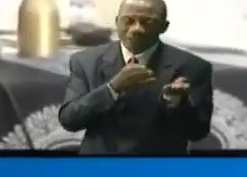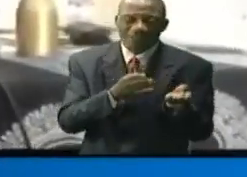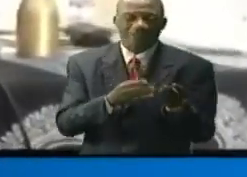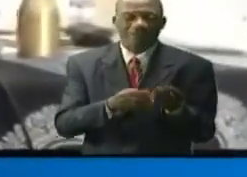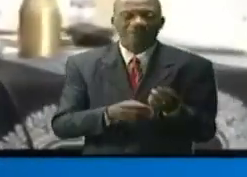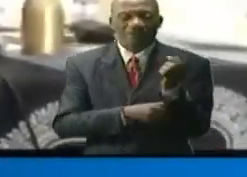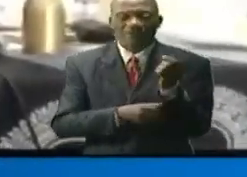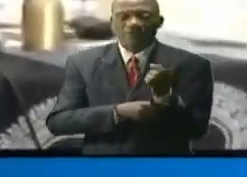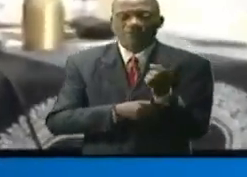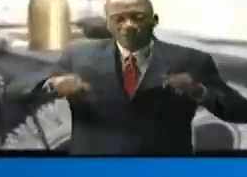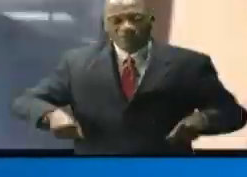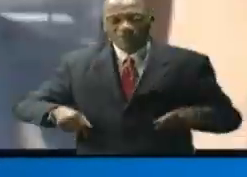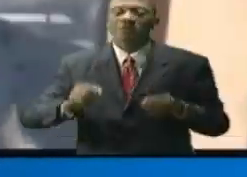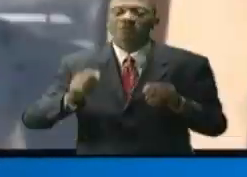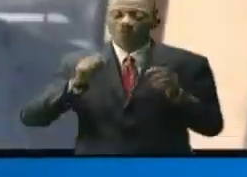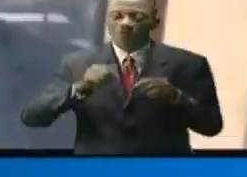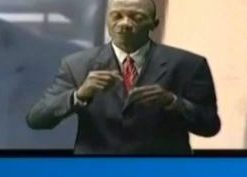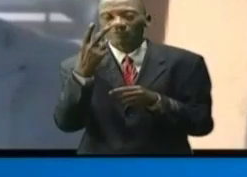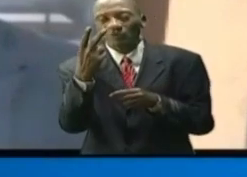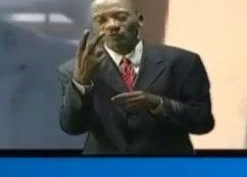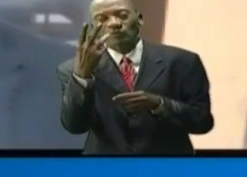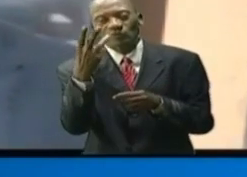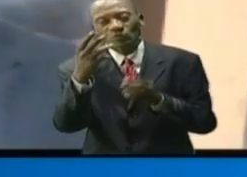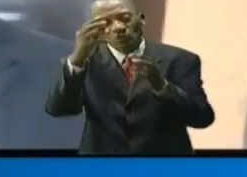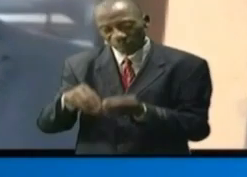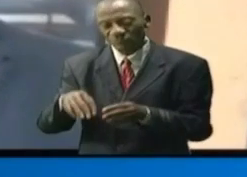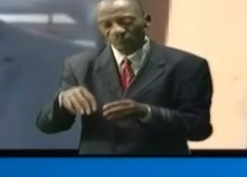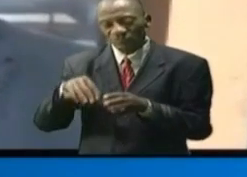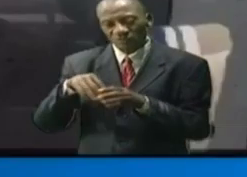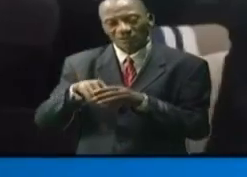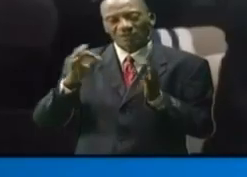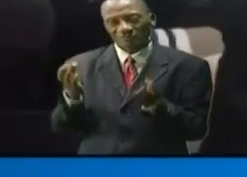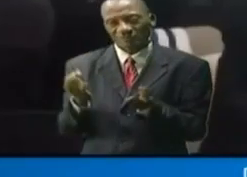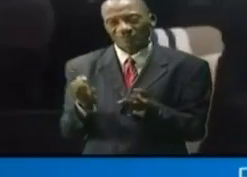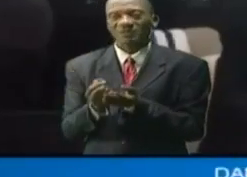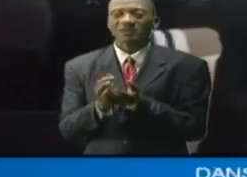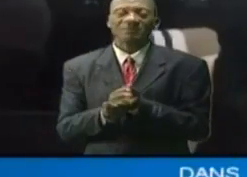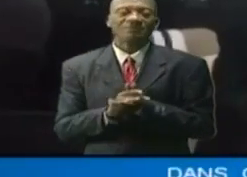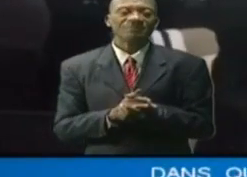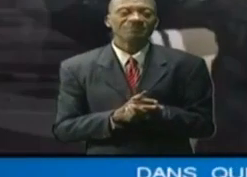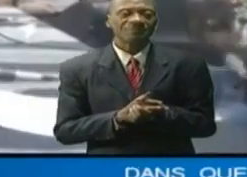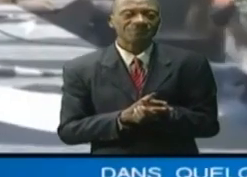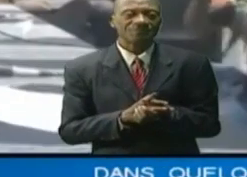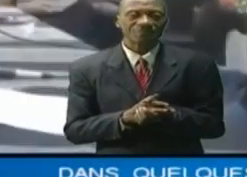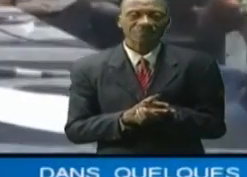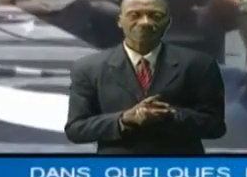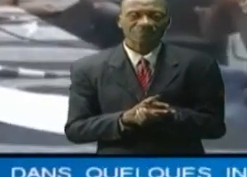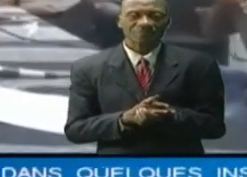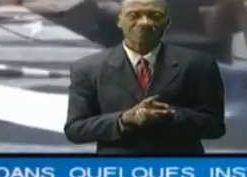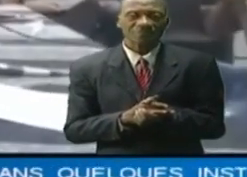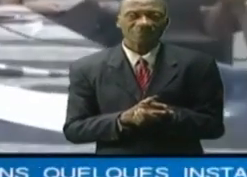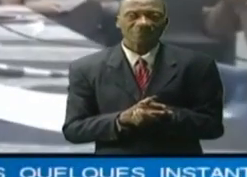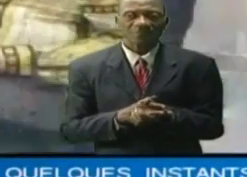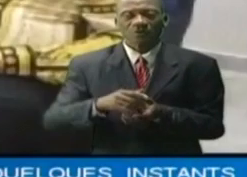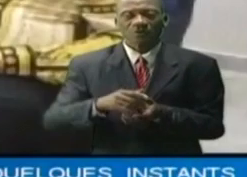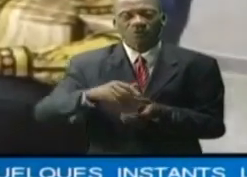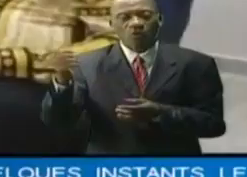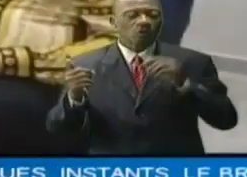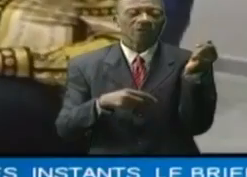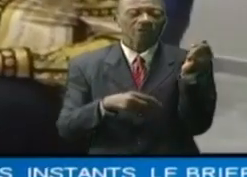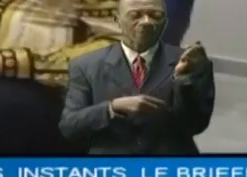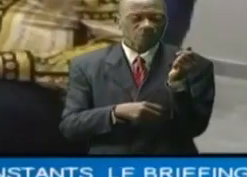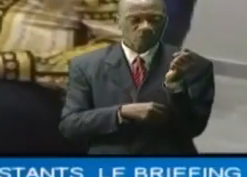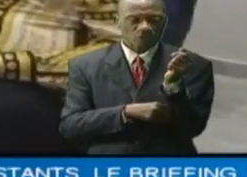peste de guerre et à Bouta hors de nuire les MB3. D'autres sont intervenus par vidéoconférence à partir de